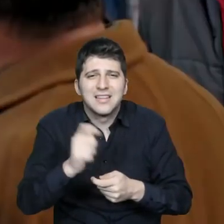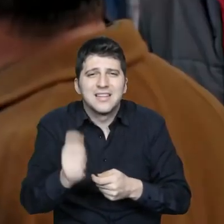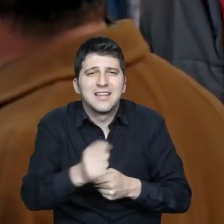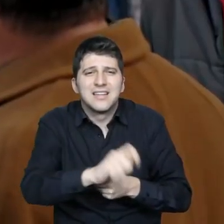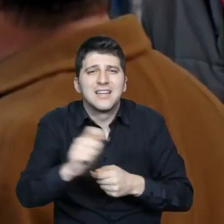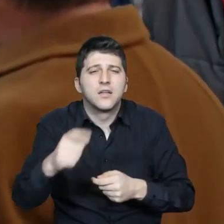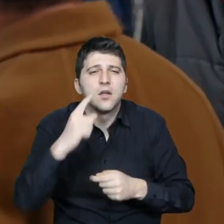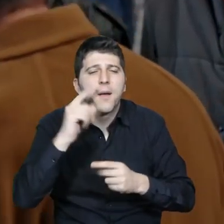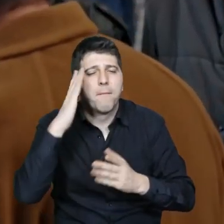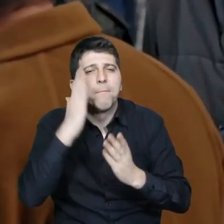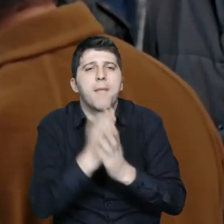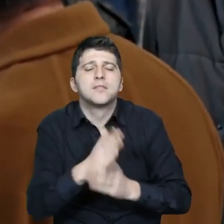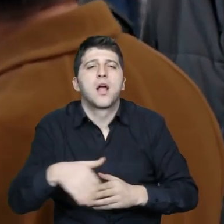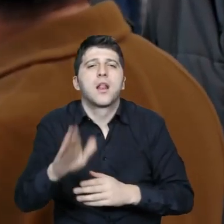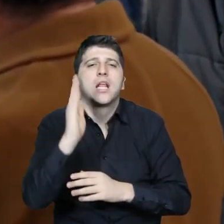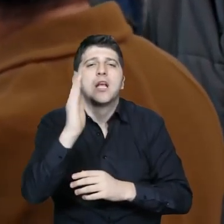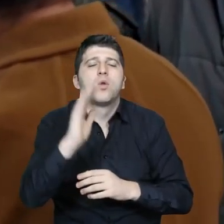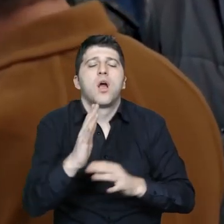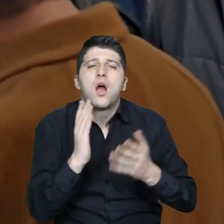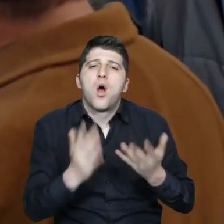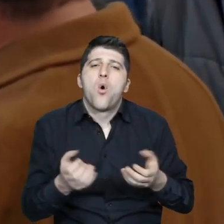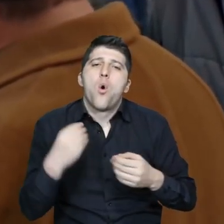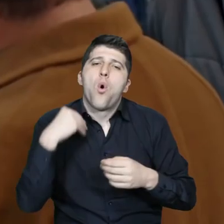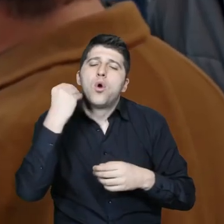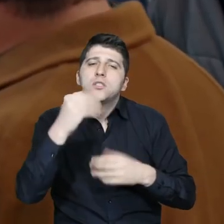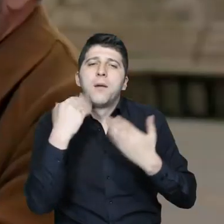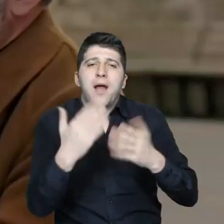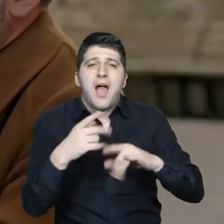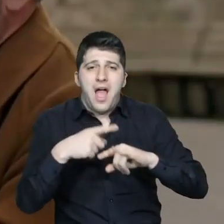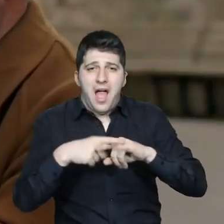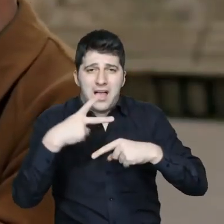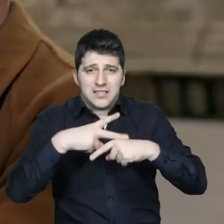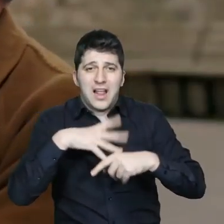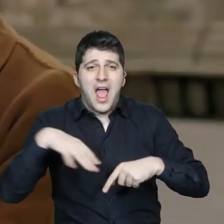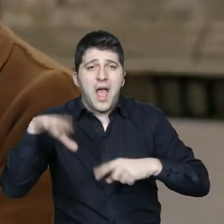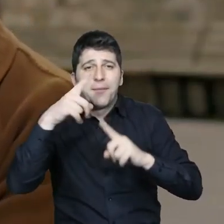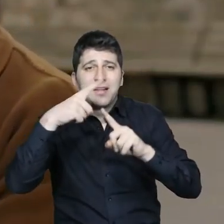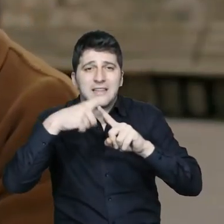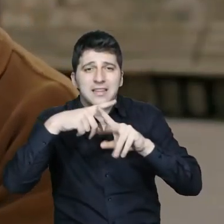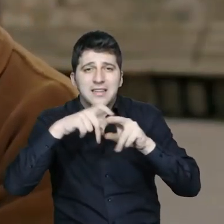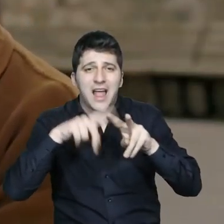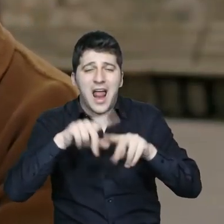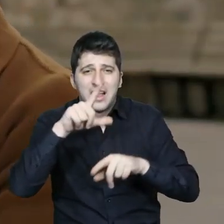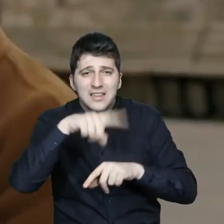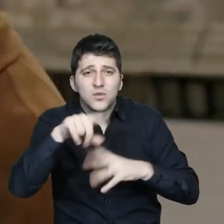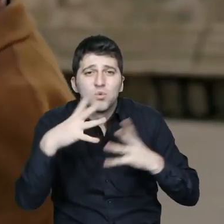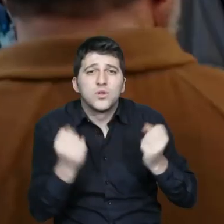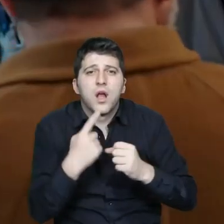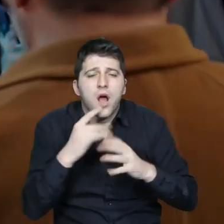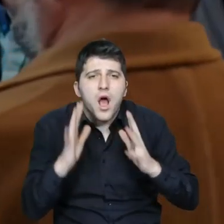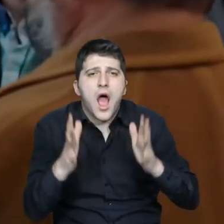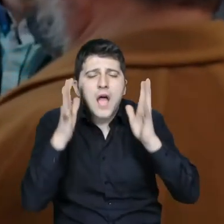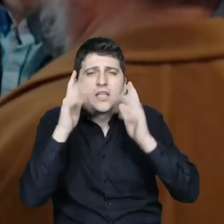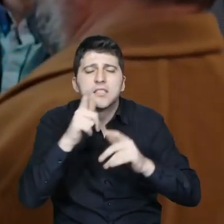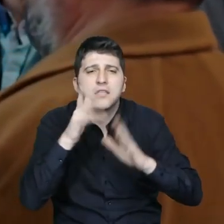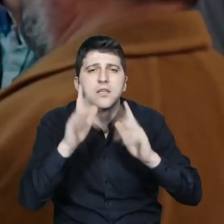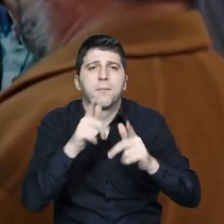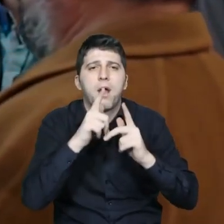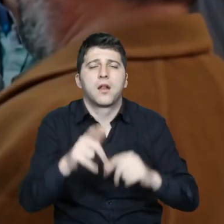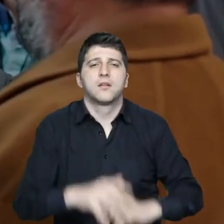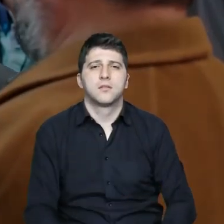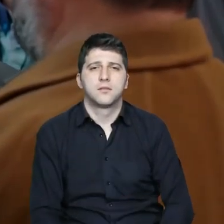gidiyor. Aman hocam. Hazretim bütün Taraklı'yı kuyu çıkırına çevirmesin hocam. Mübarek!